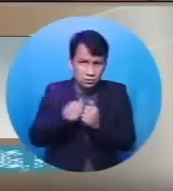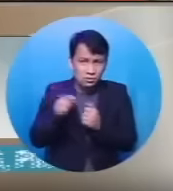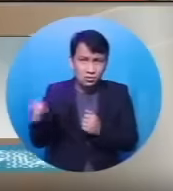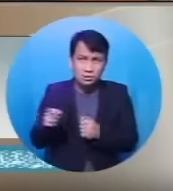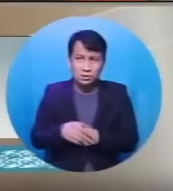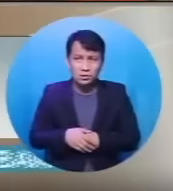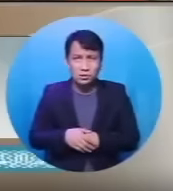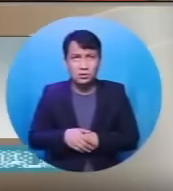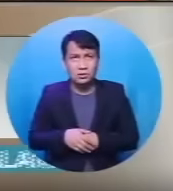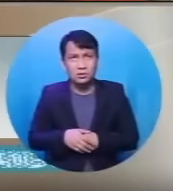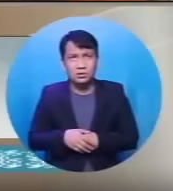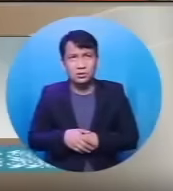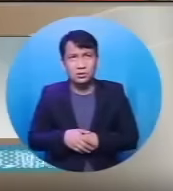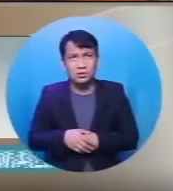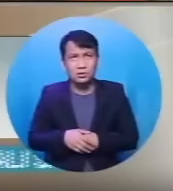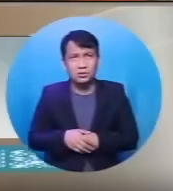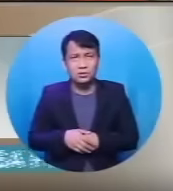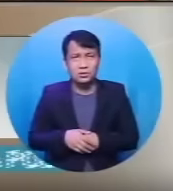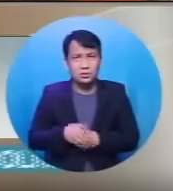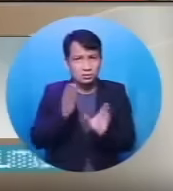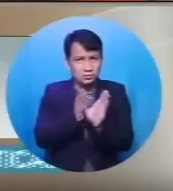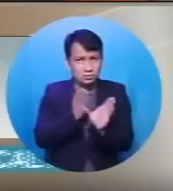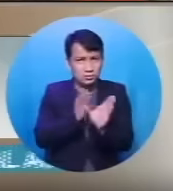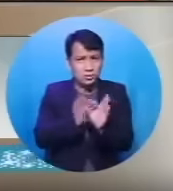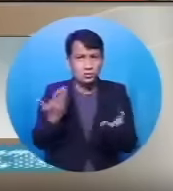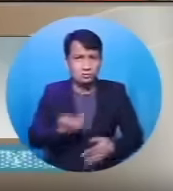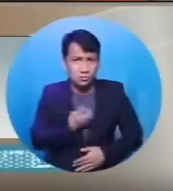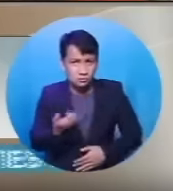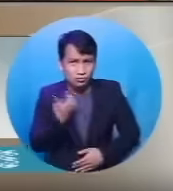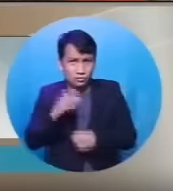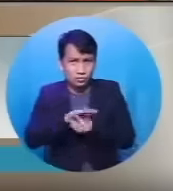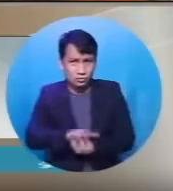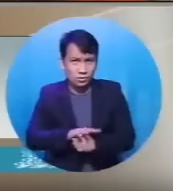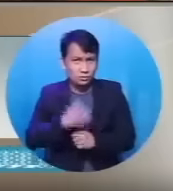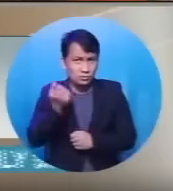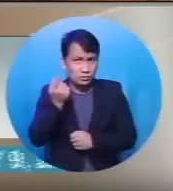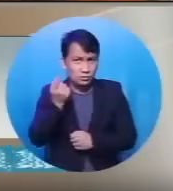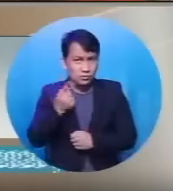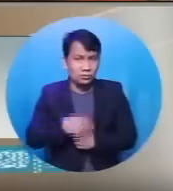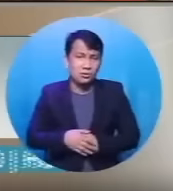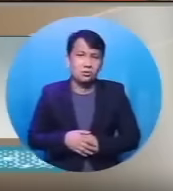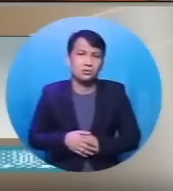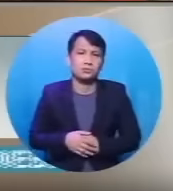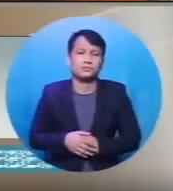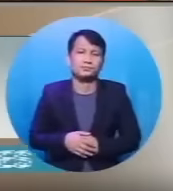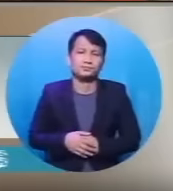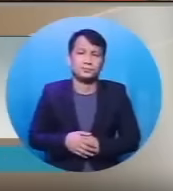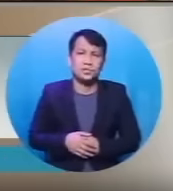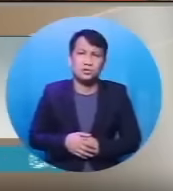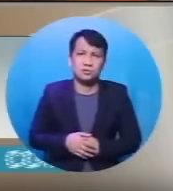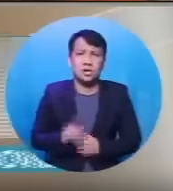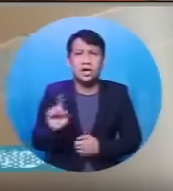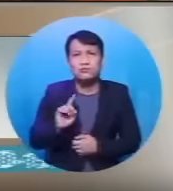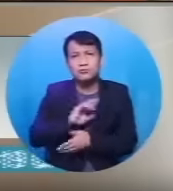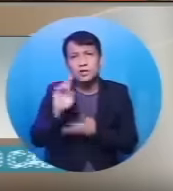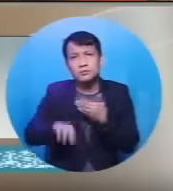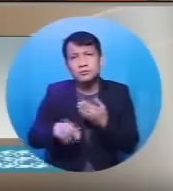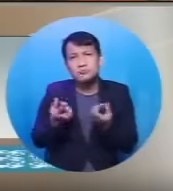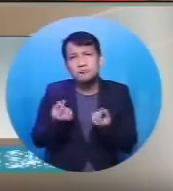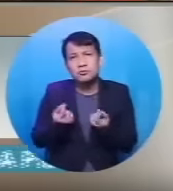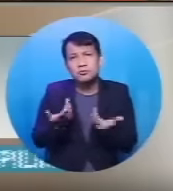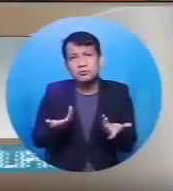ng ah psychological at emotional stress Opo Opo sir ang resulta niyan